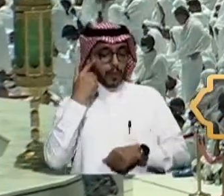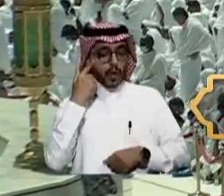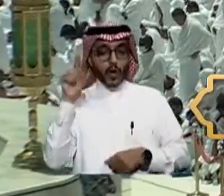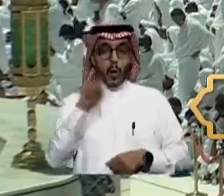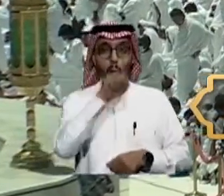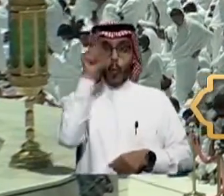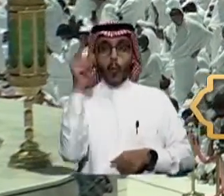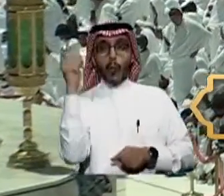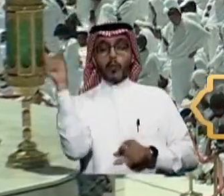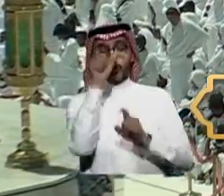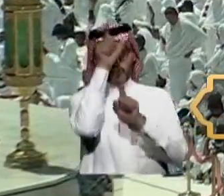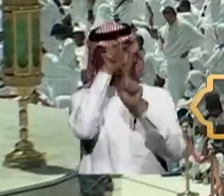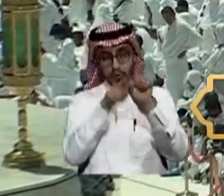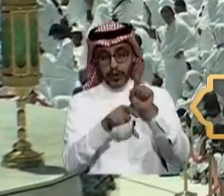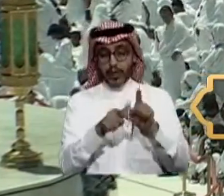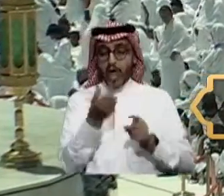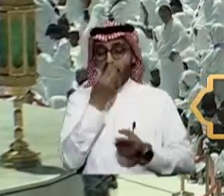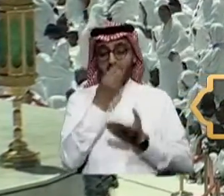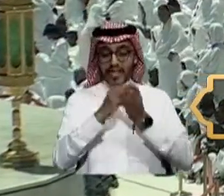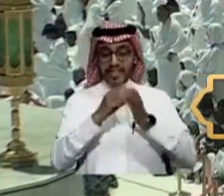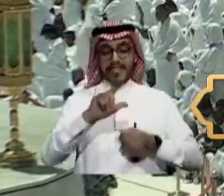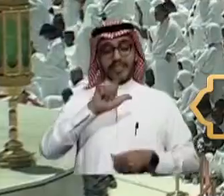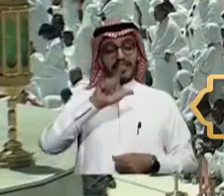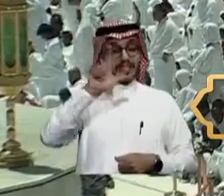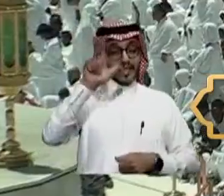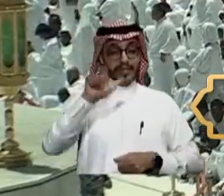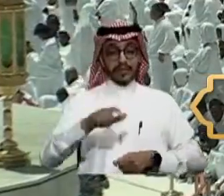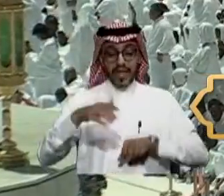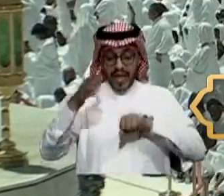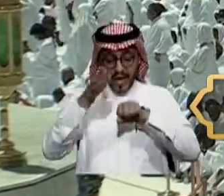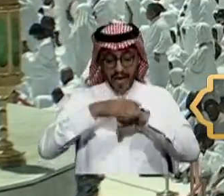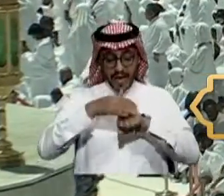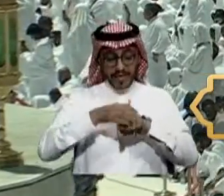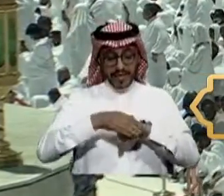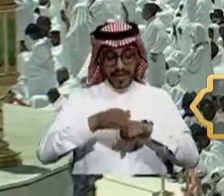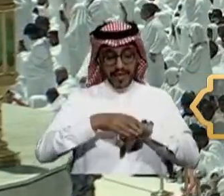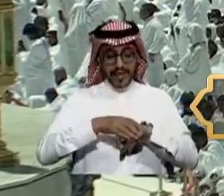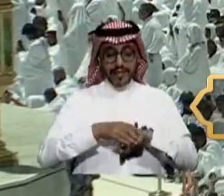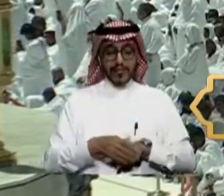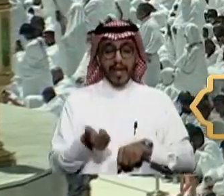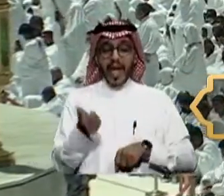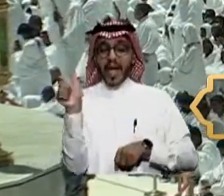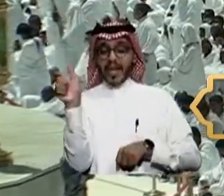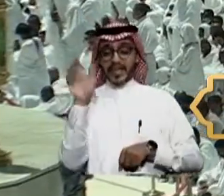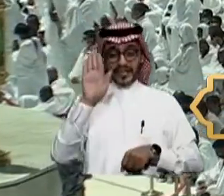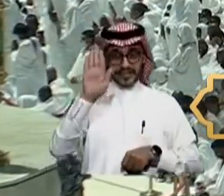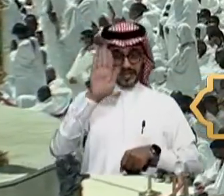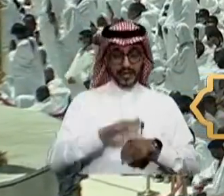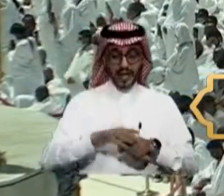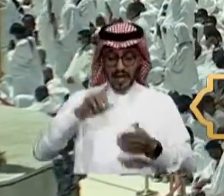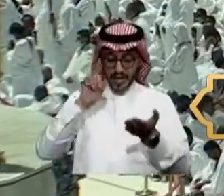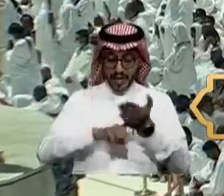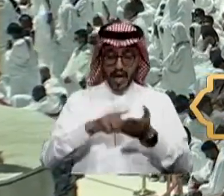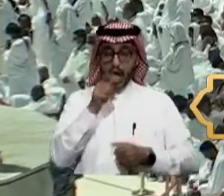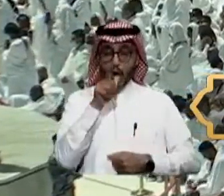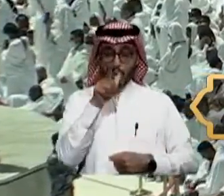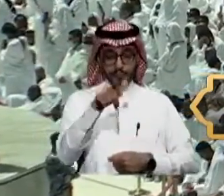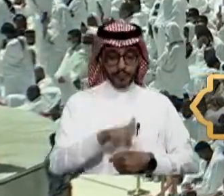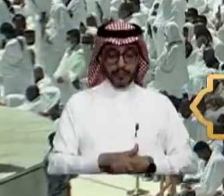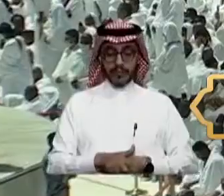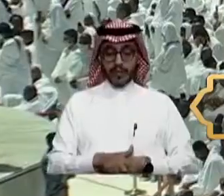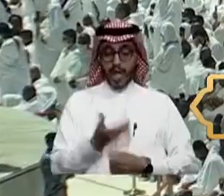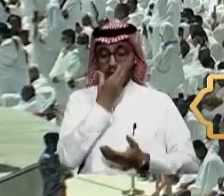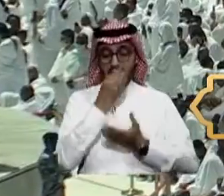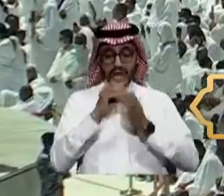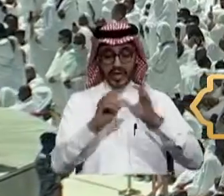رحمه الله في صحيحيهما عن انس بن مالك رضي الله عنه انه قال قال